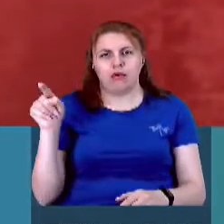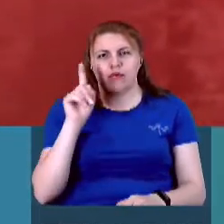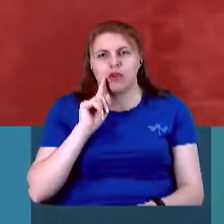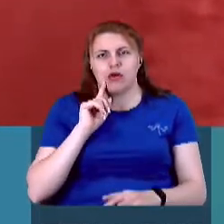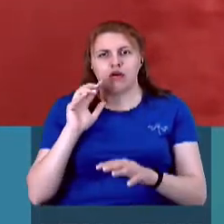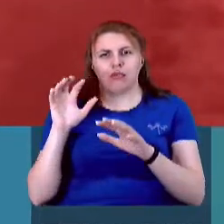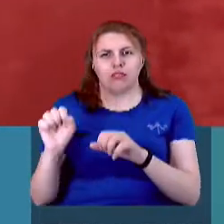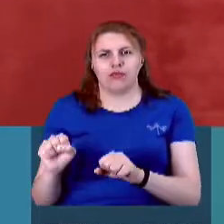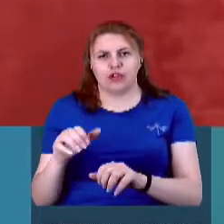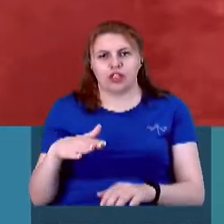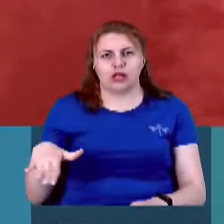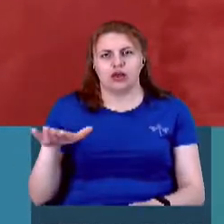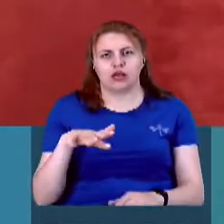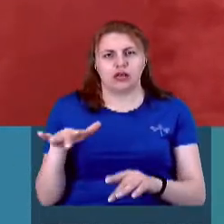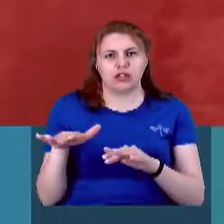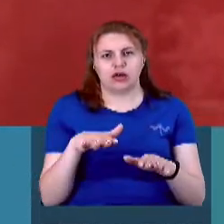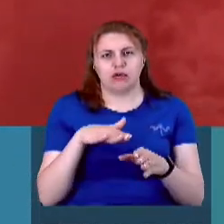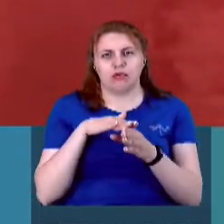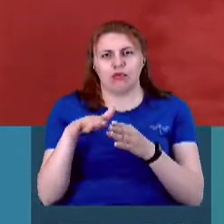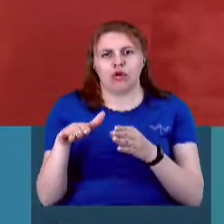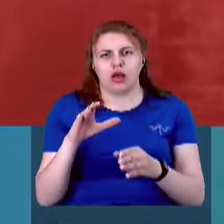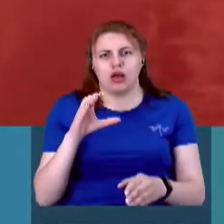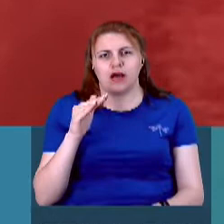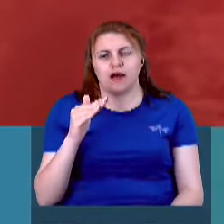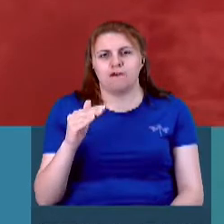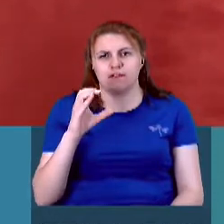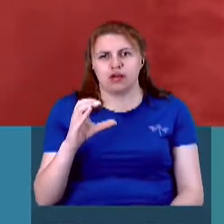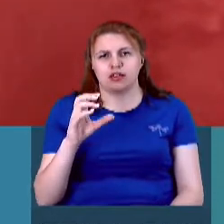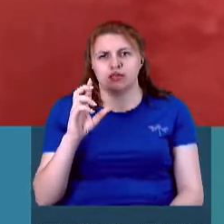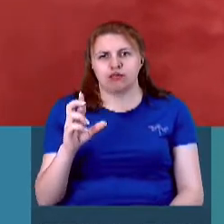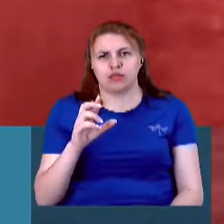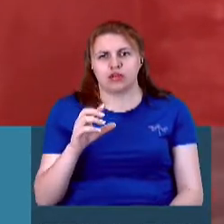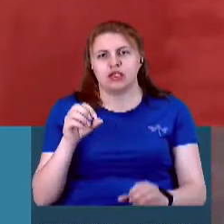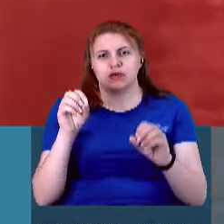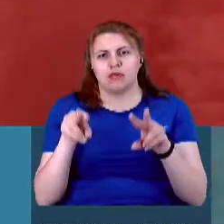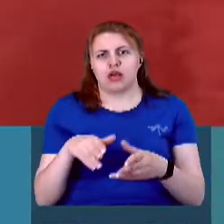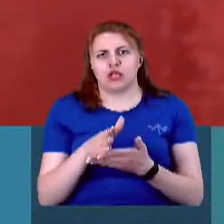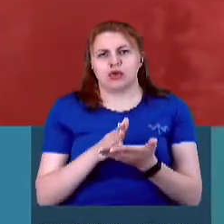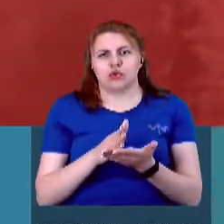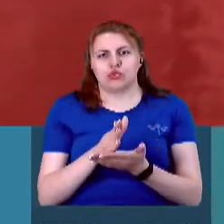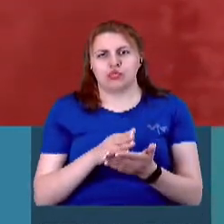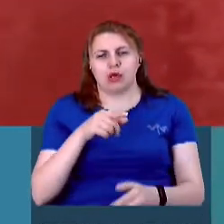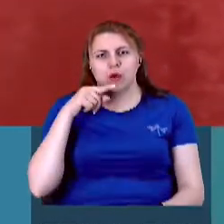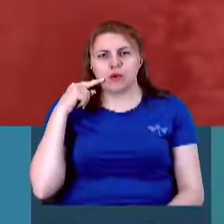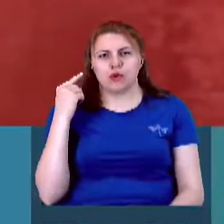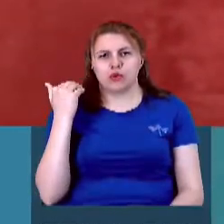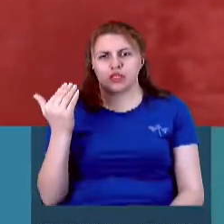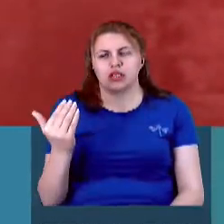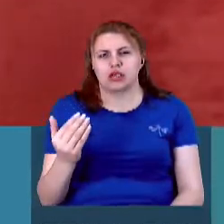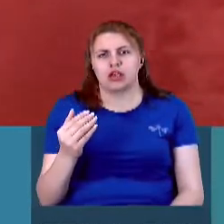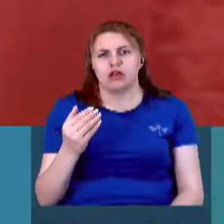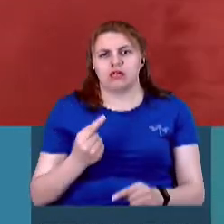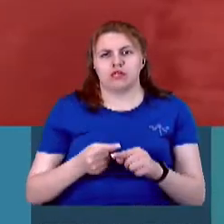територіях, діє, повністю діє ФСБ, спецслужби Росії. Ось. І ось